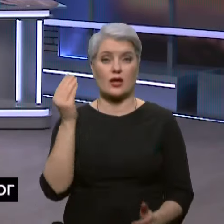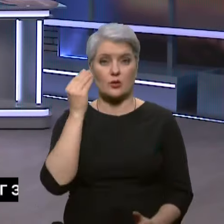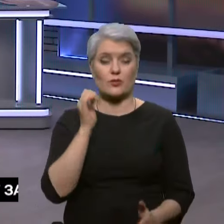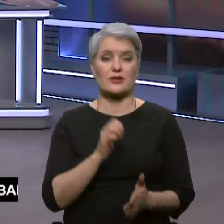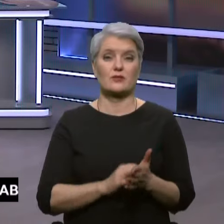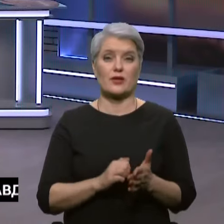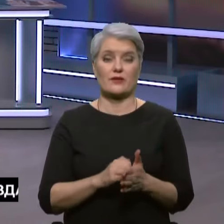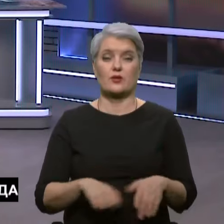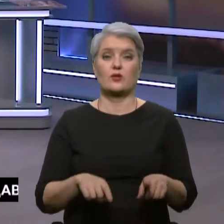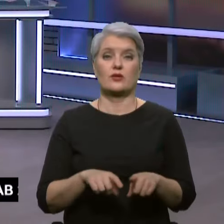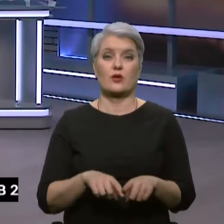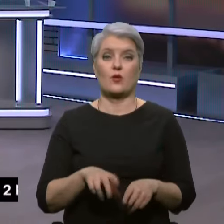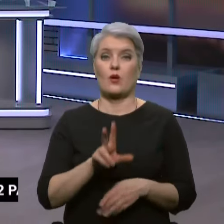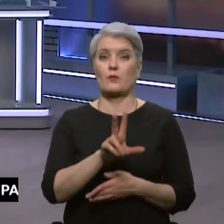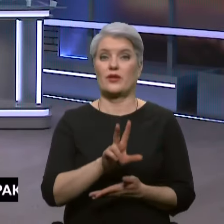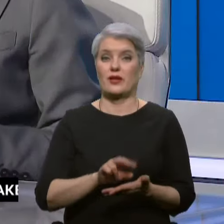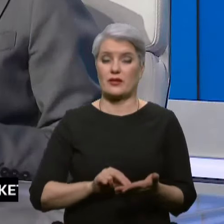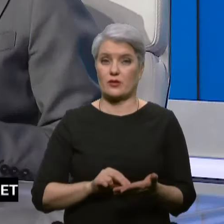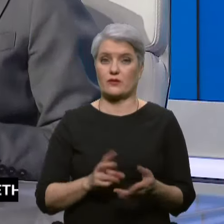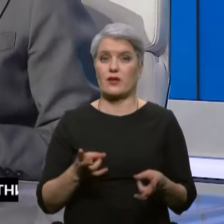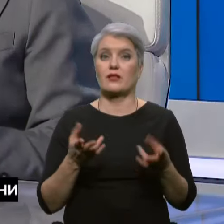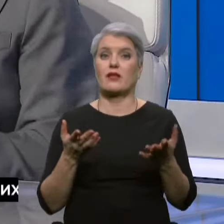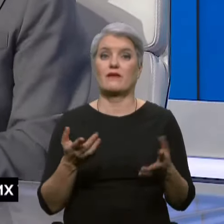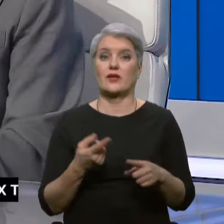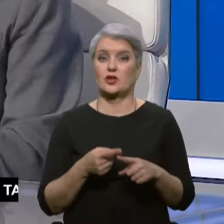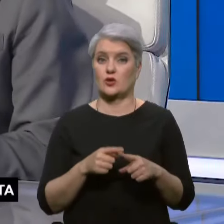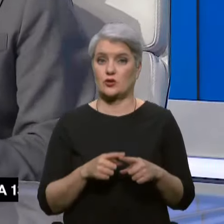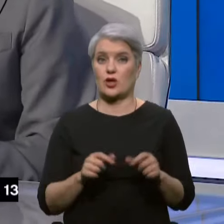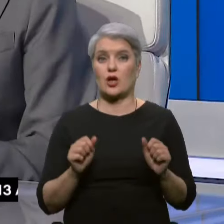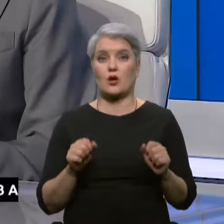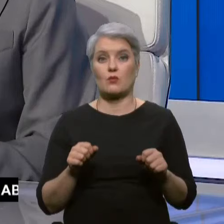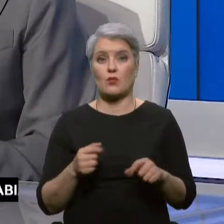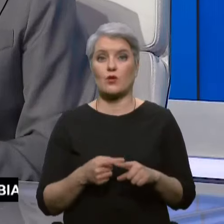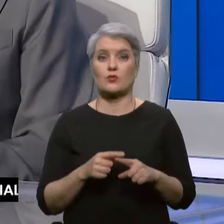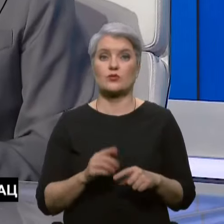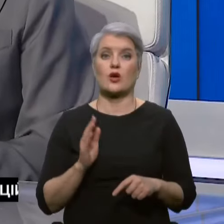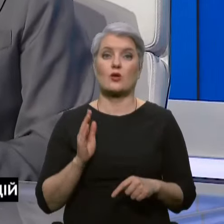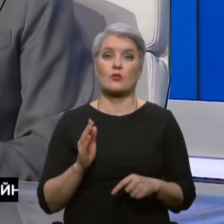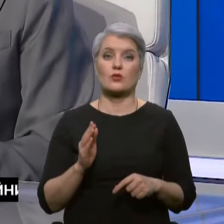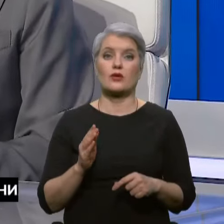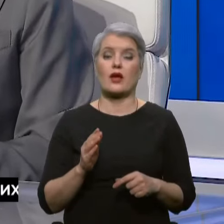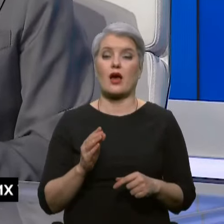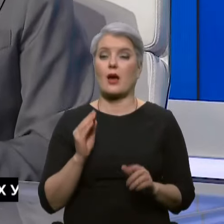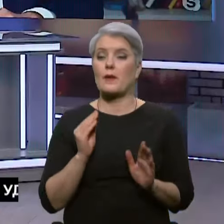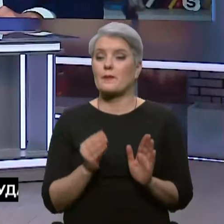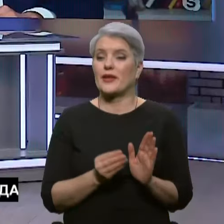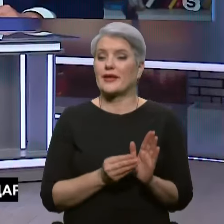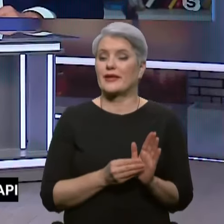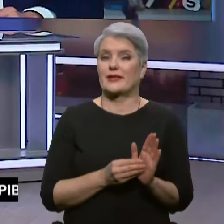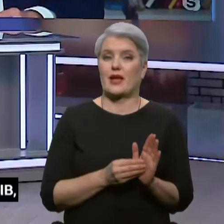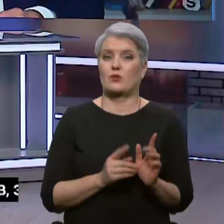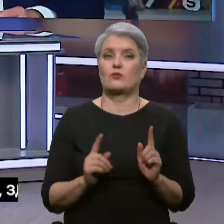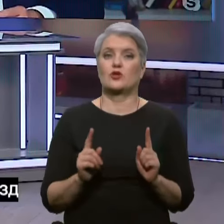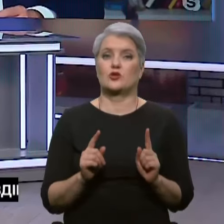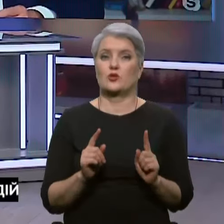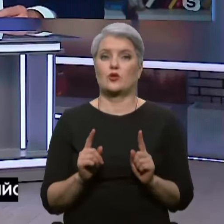приводу такого перейняття досвіду? Навіщо все це? Чи може, знаєте, це бути і певним прикриттям чогось?